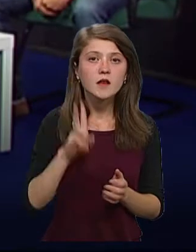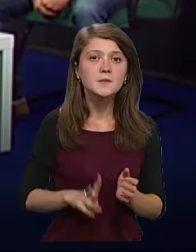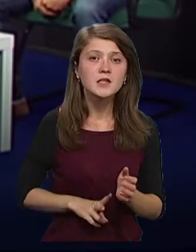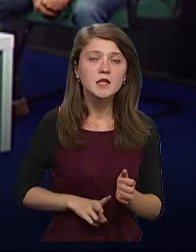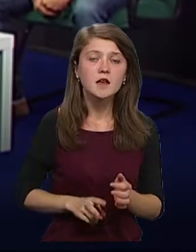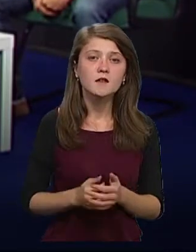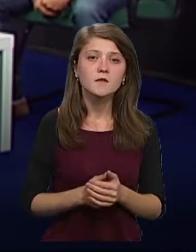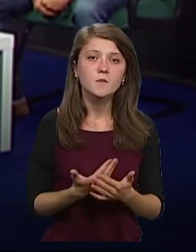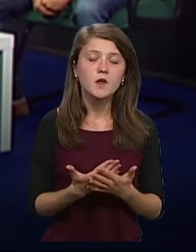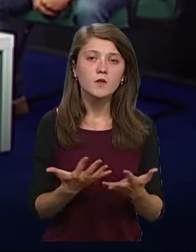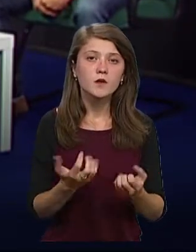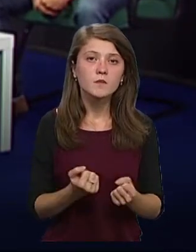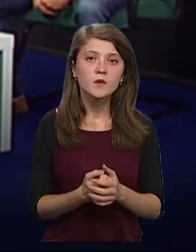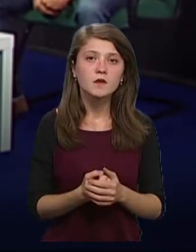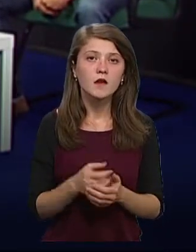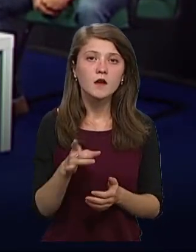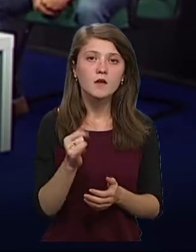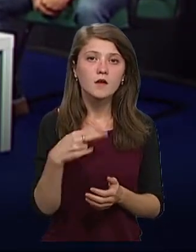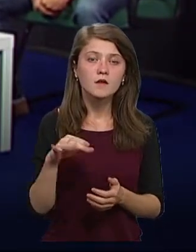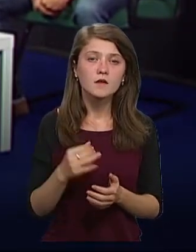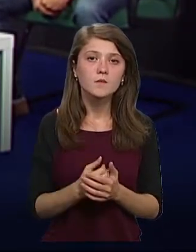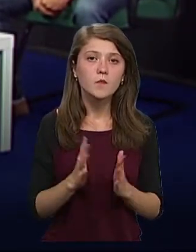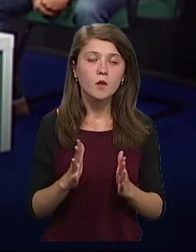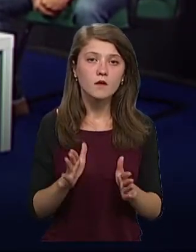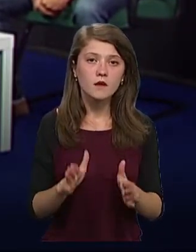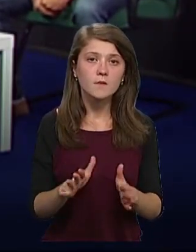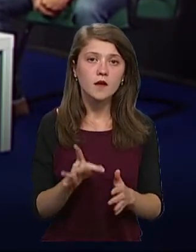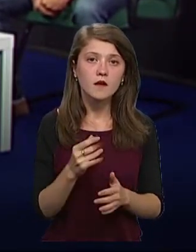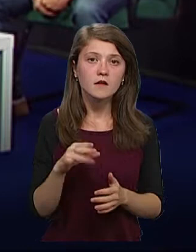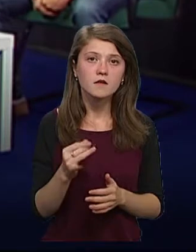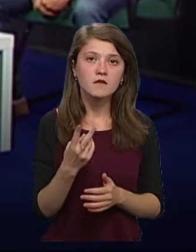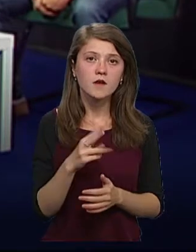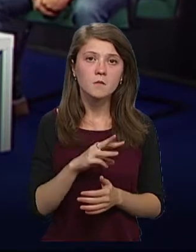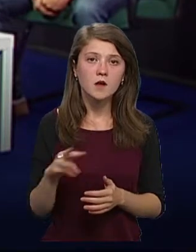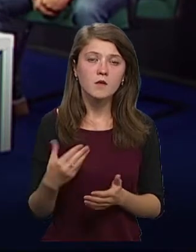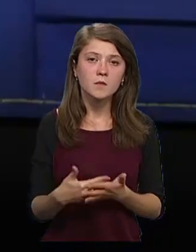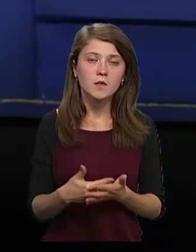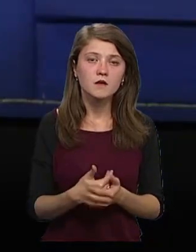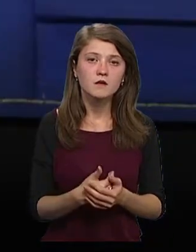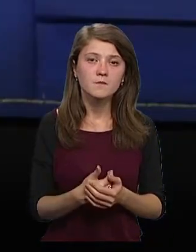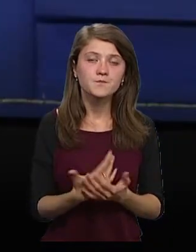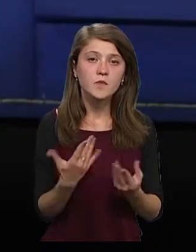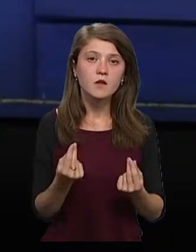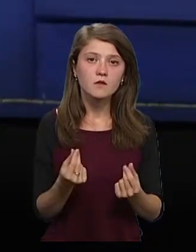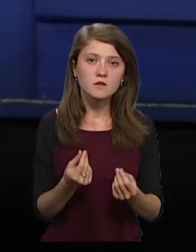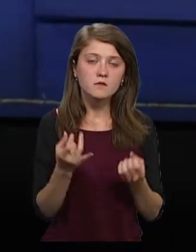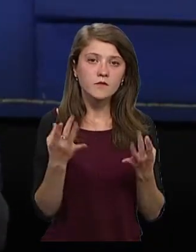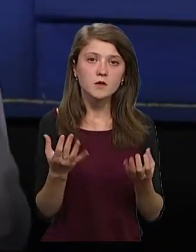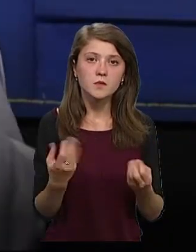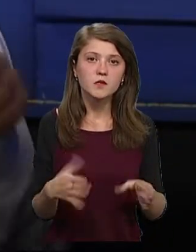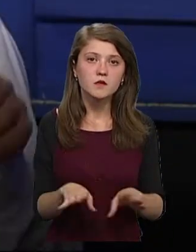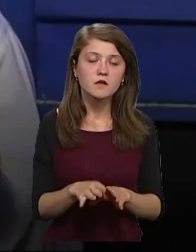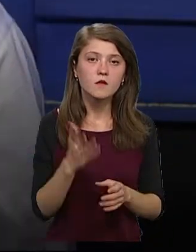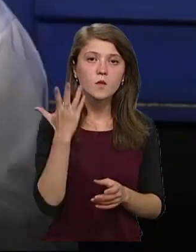утримання приблизно районної ради, апарату районної ради, 2 мільйони в рік дето. І от рахуйте, які кошти виходять просто так.